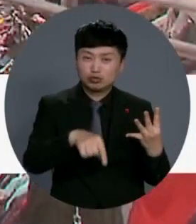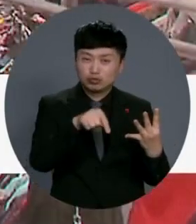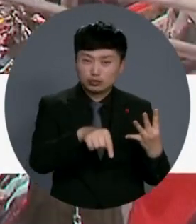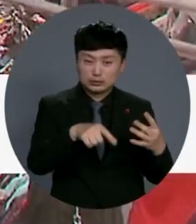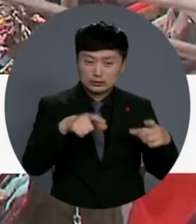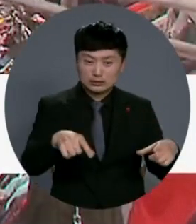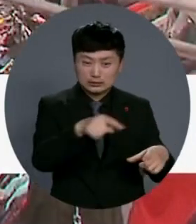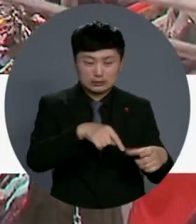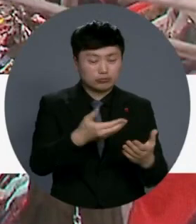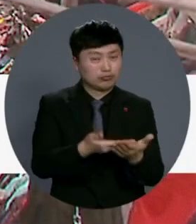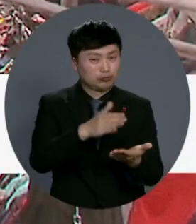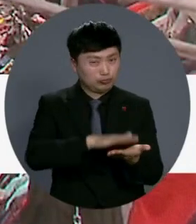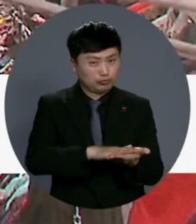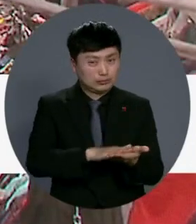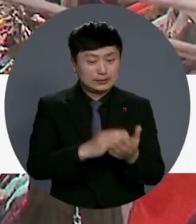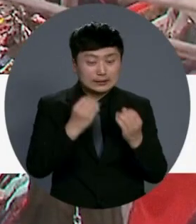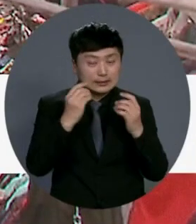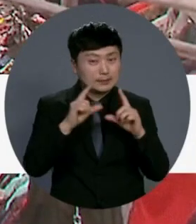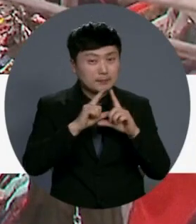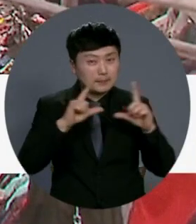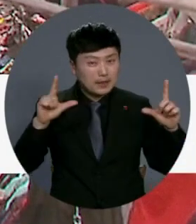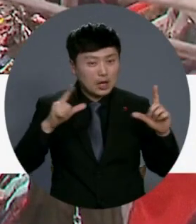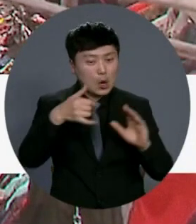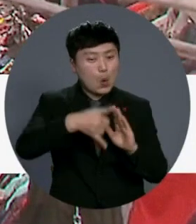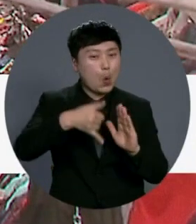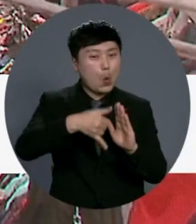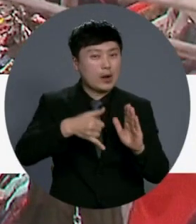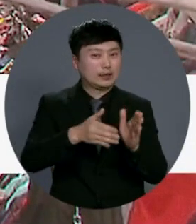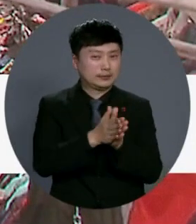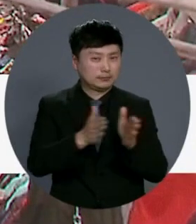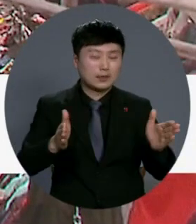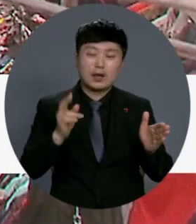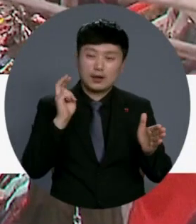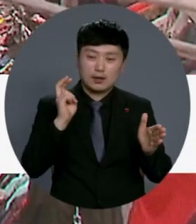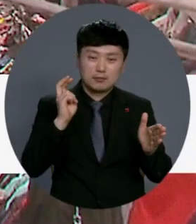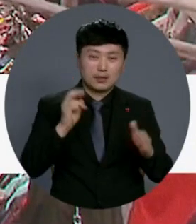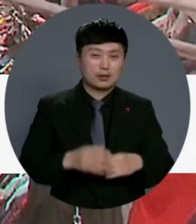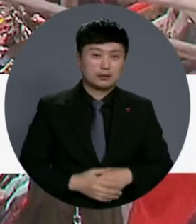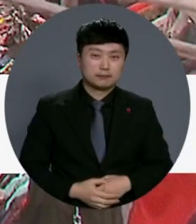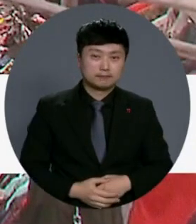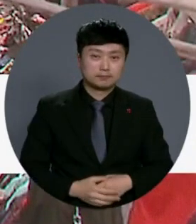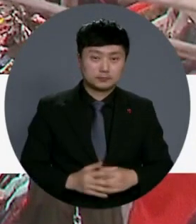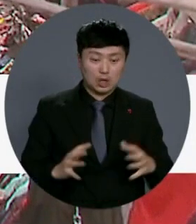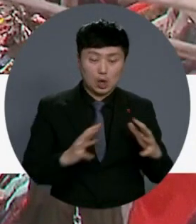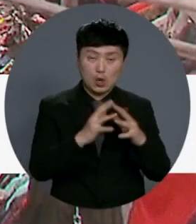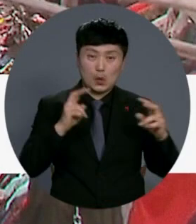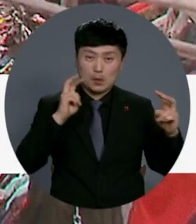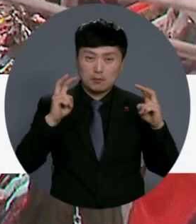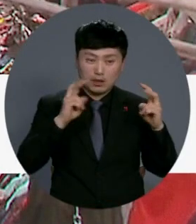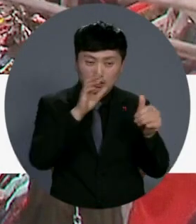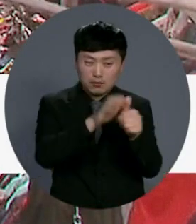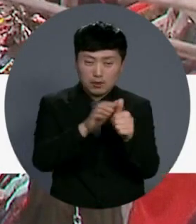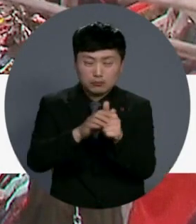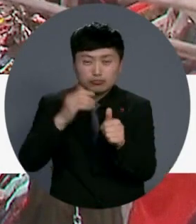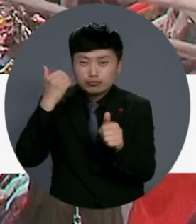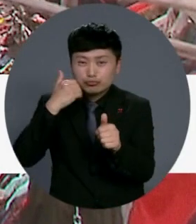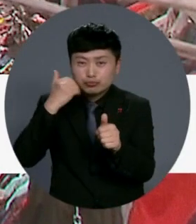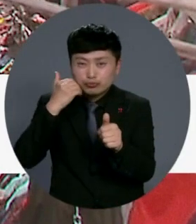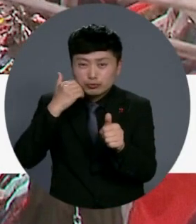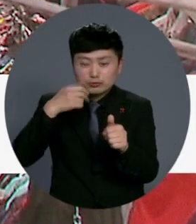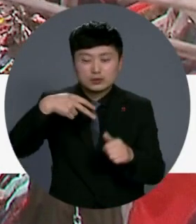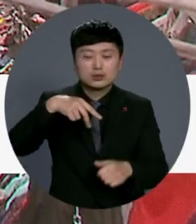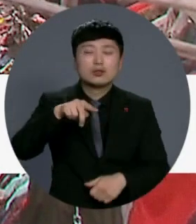이곳에 대한 정비 사업이 새해에는 첫 삽을 뜰 수 있을 전망입니다. 어려움을 겪어온 시공사 선정에 지역